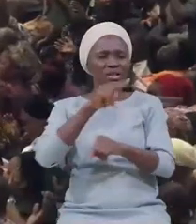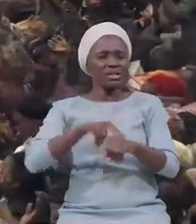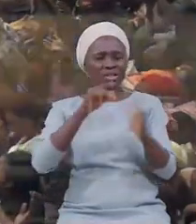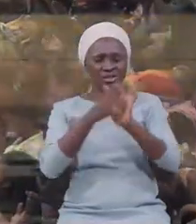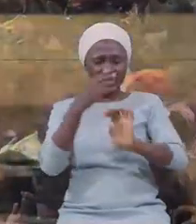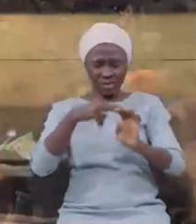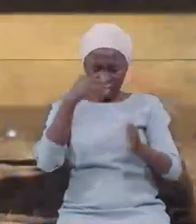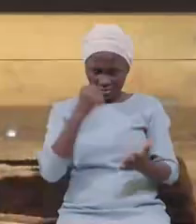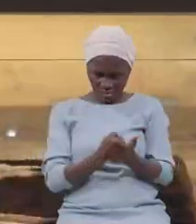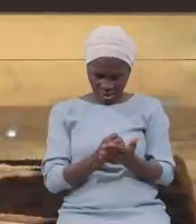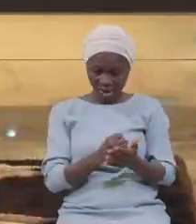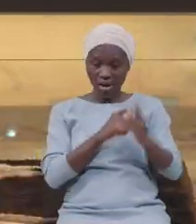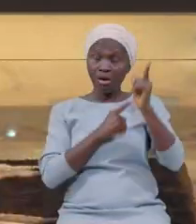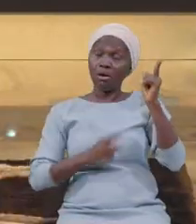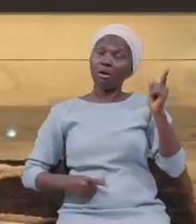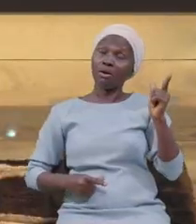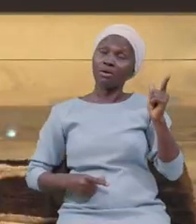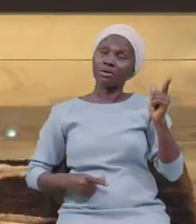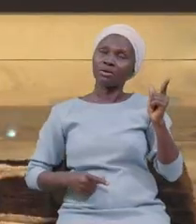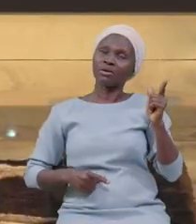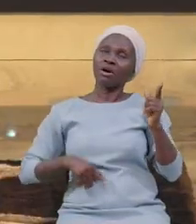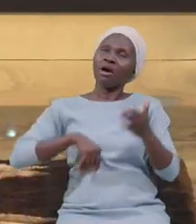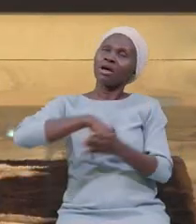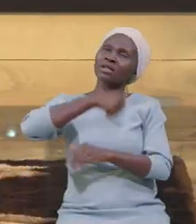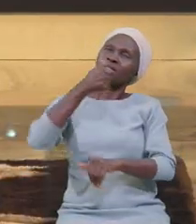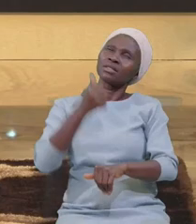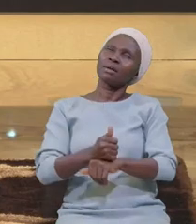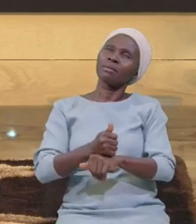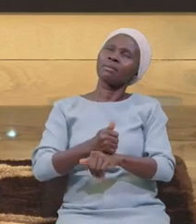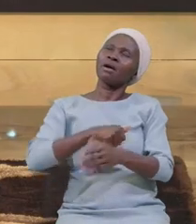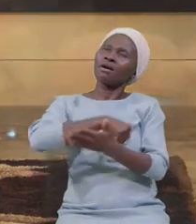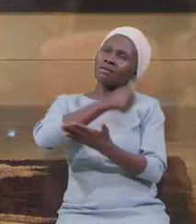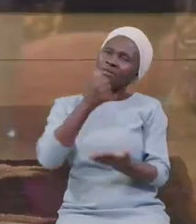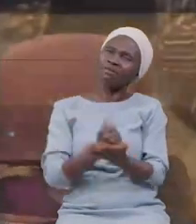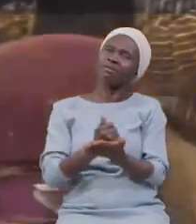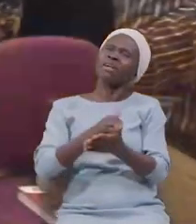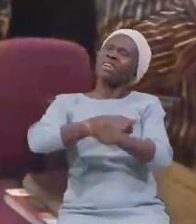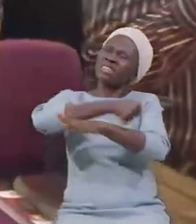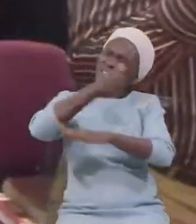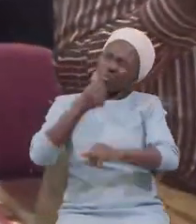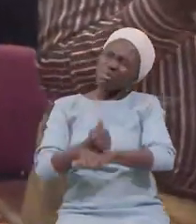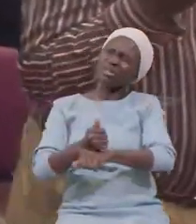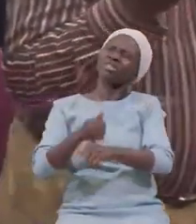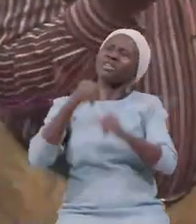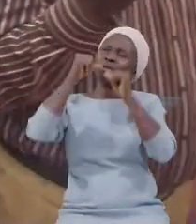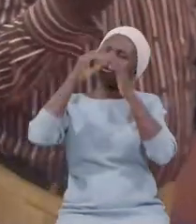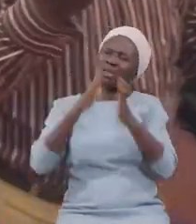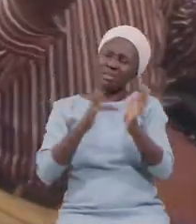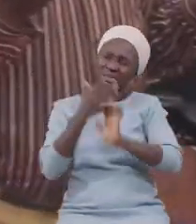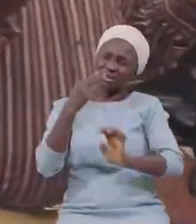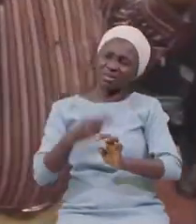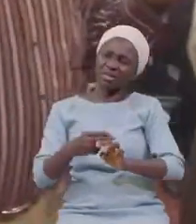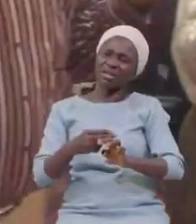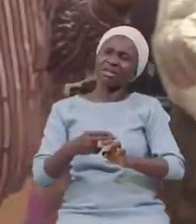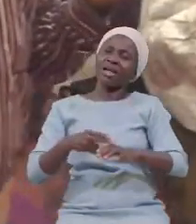Jésus. Seigneur, affirme la bénédiction, confirme la bénédiction et que la joie du